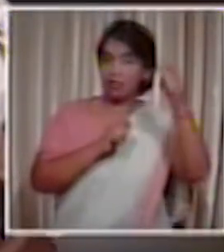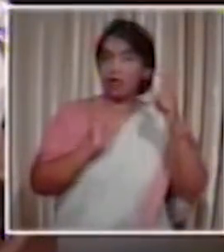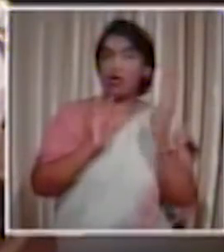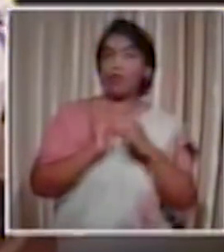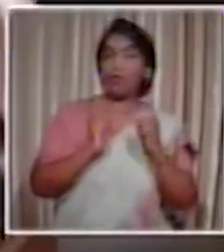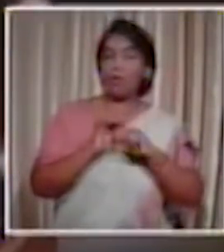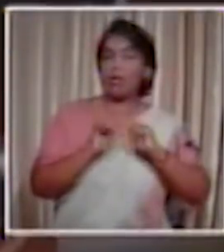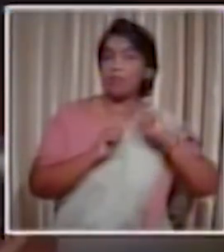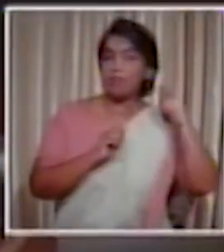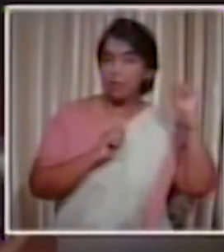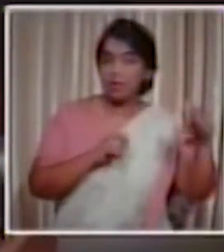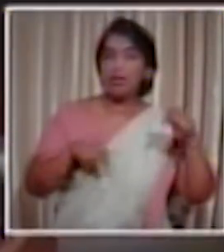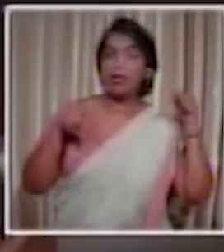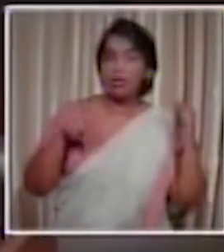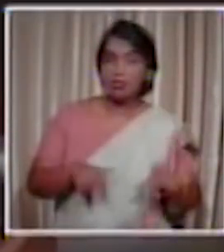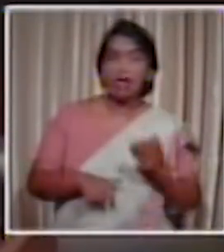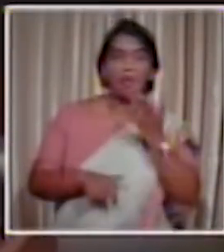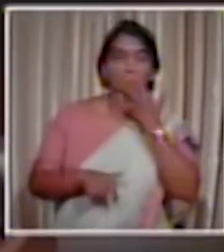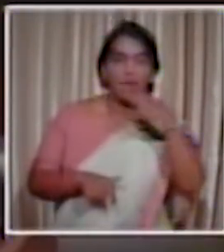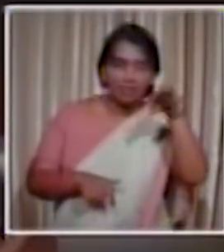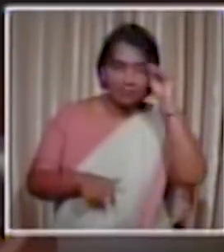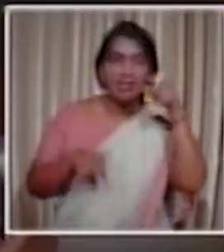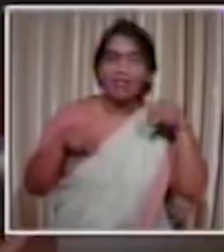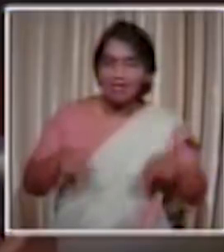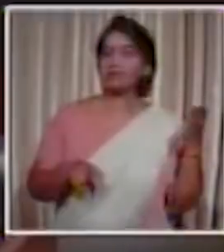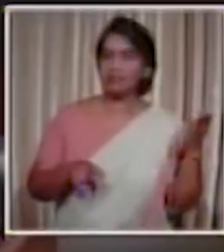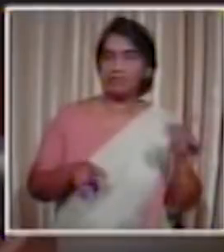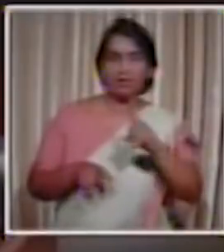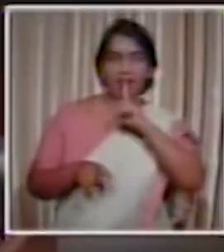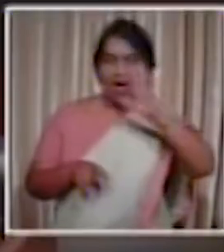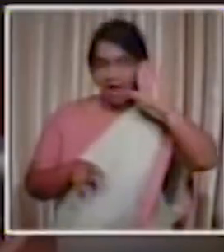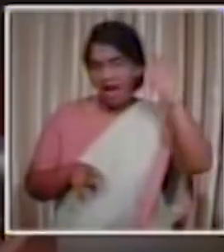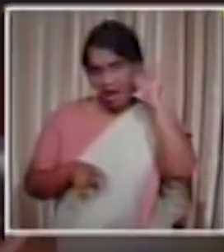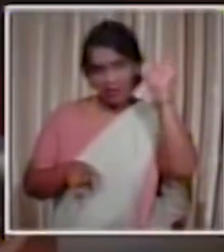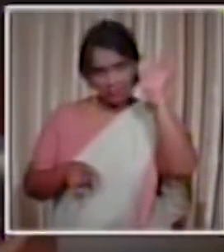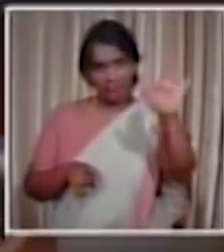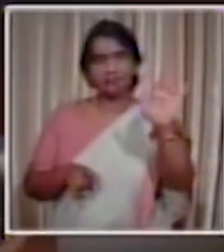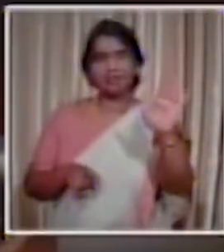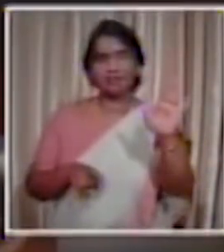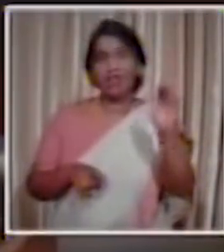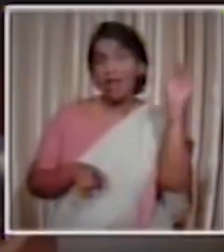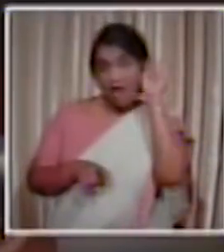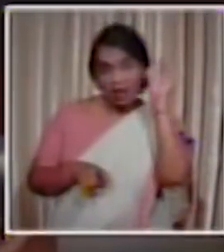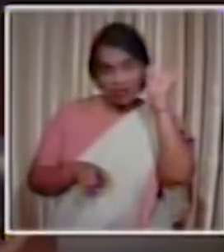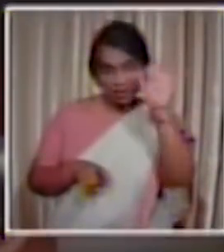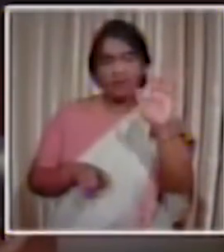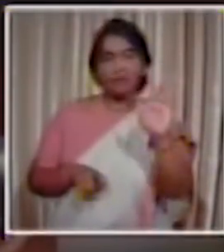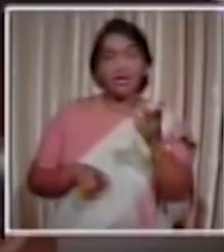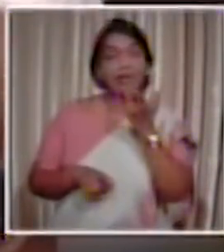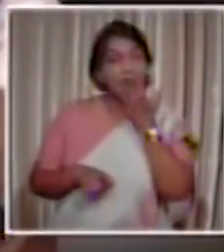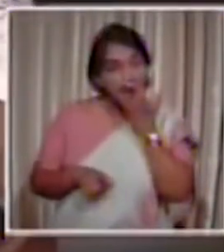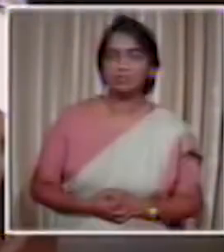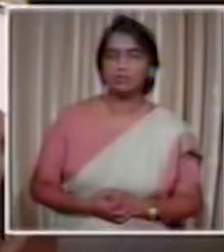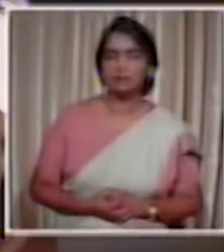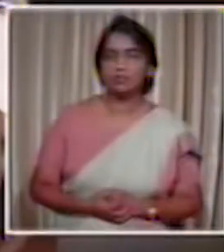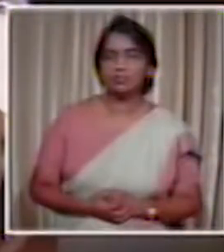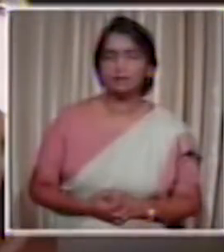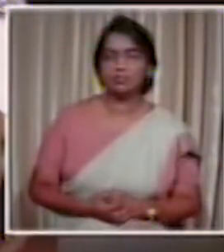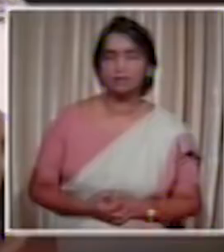ගෙවන්න තාමත් ඉගෙනගෙන නෑ තාමත් හිවල්ලු වගේ ආහගෙන ඉන්නවා ඉගෙන ගන්නවා පාඩම් ටික